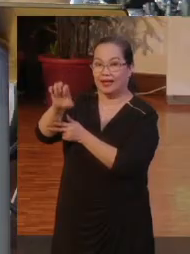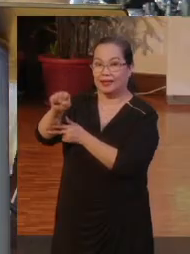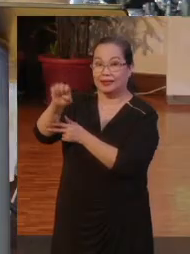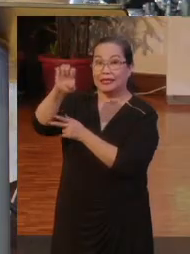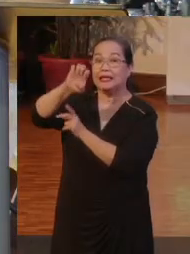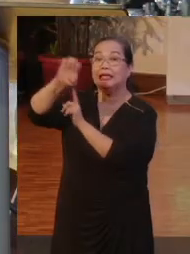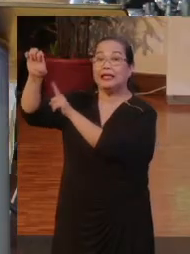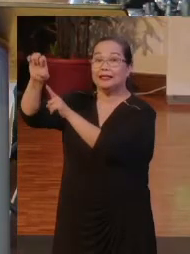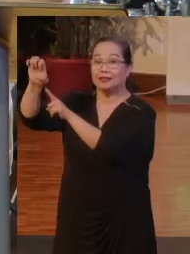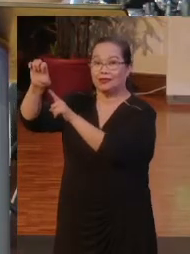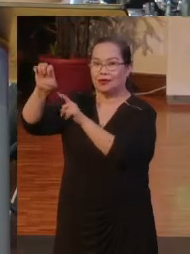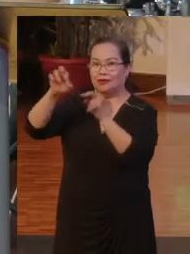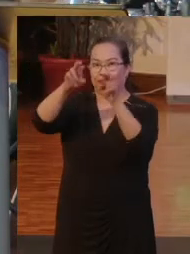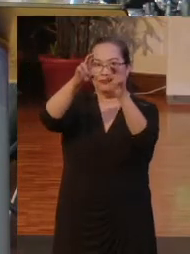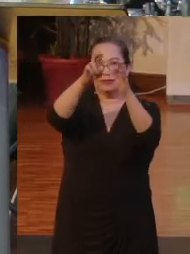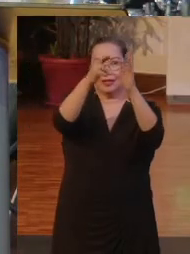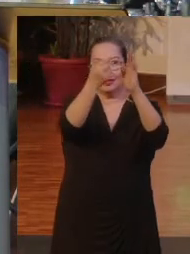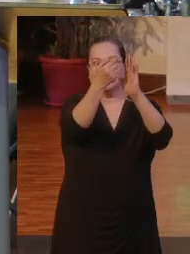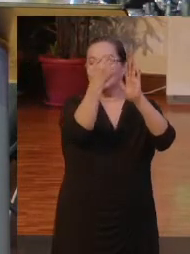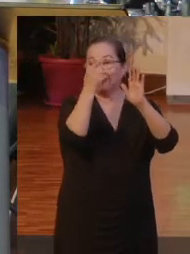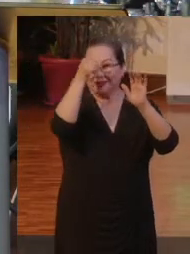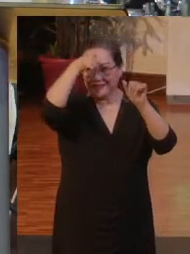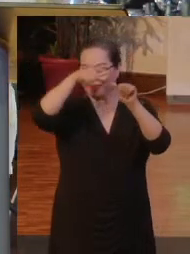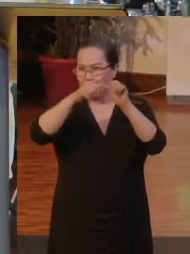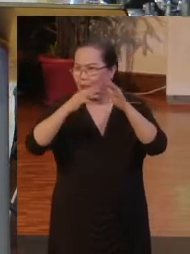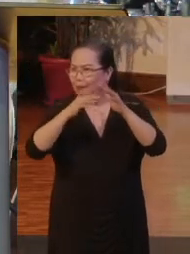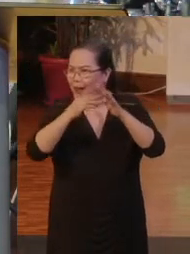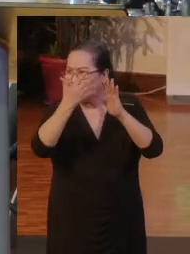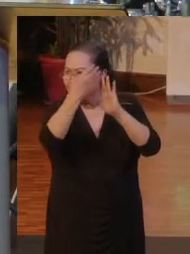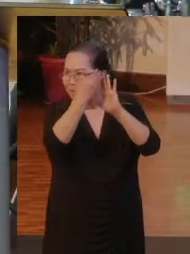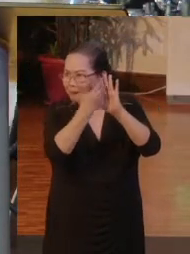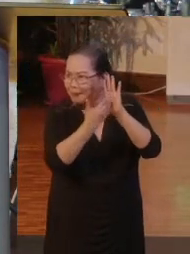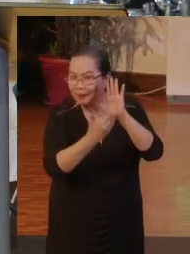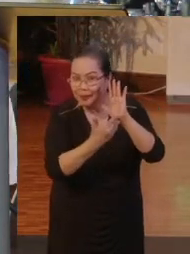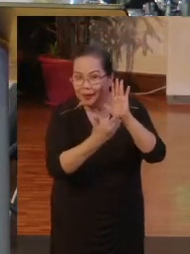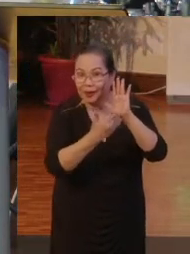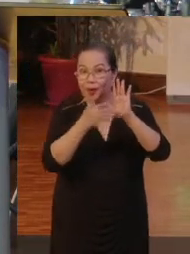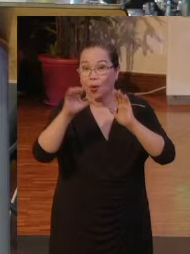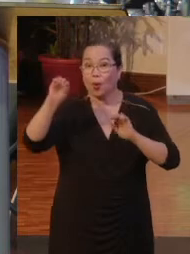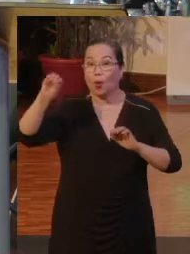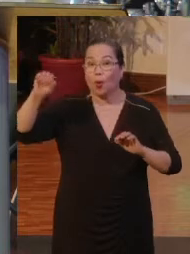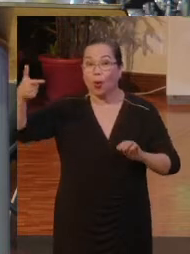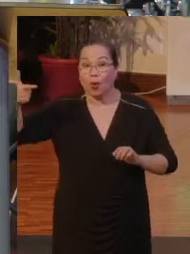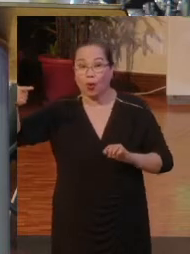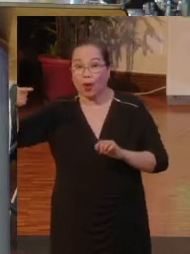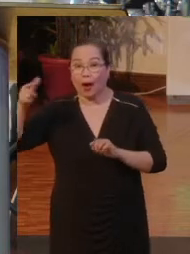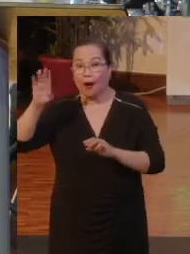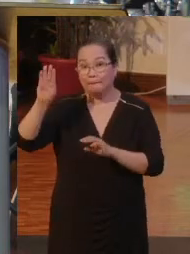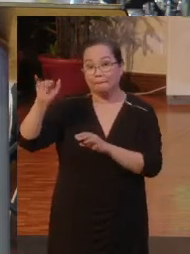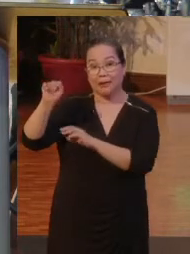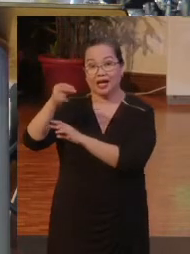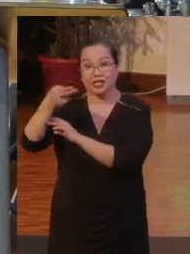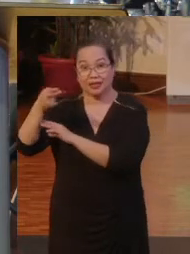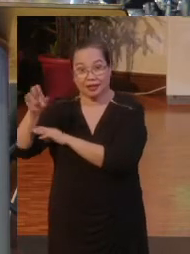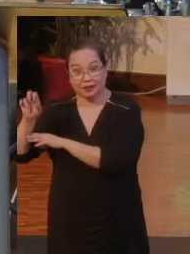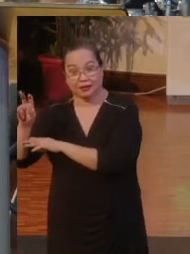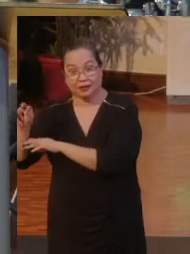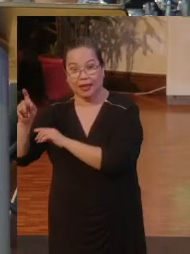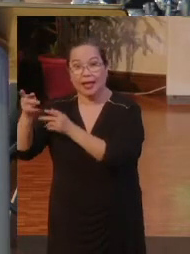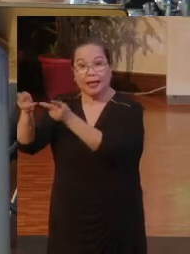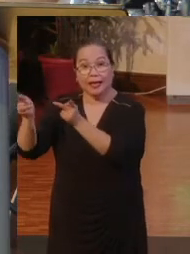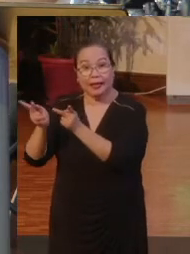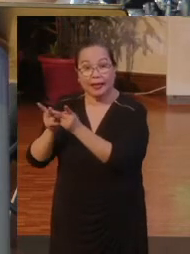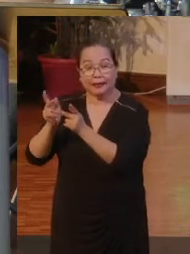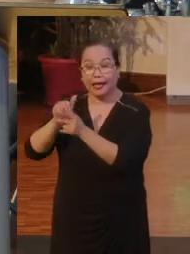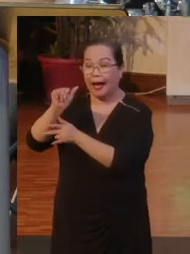Jordan. Ito po yung land ni Og at yung the land of Bashan, yung lupa ng